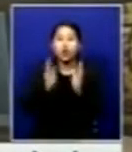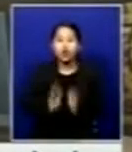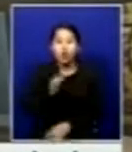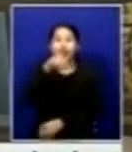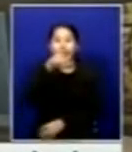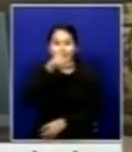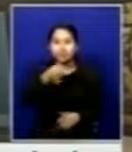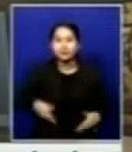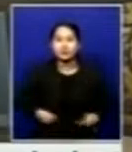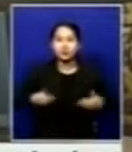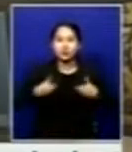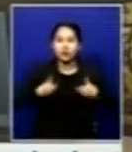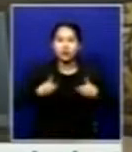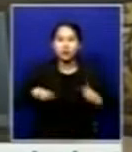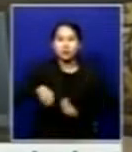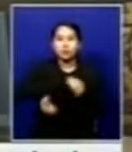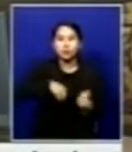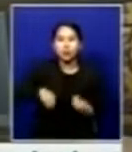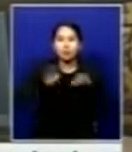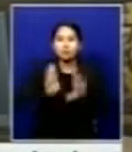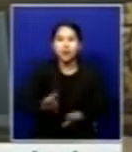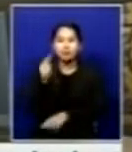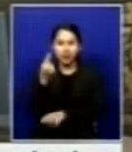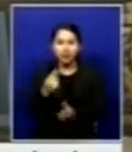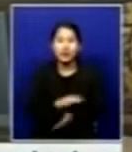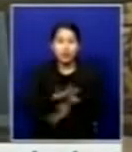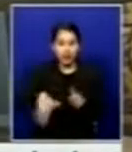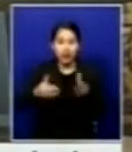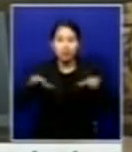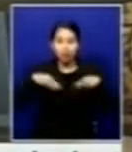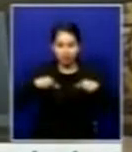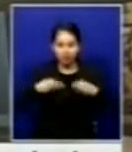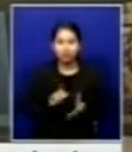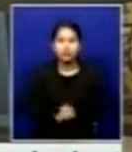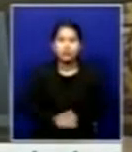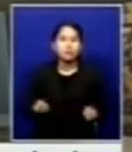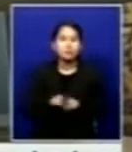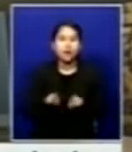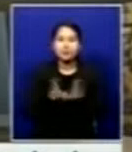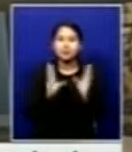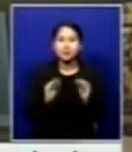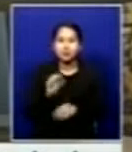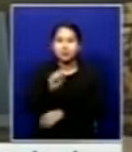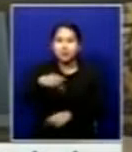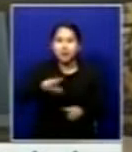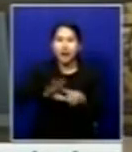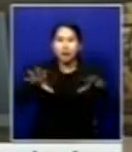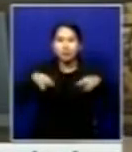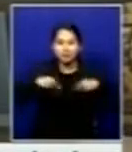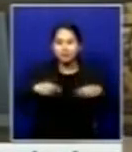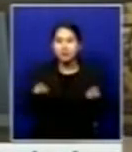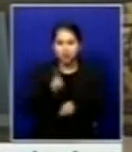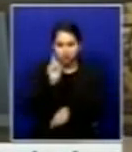ถีชีวิตปกติแบบใหม่ซึ่งทุกคนยอมรับครับเหมือนสภาเรายอมรับขนาดนี้ต้องรีบทำครับท่านประธานครับ